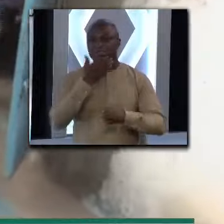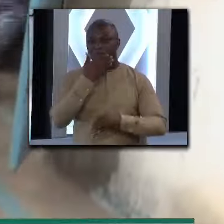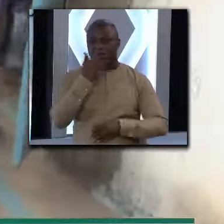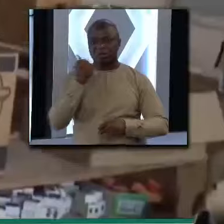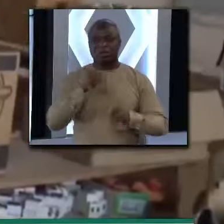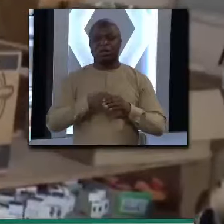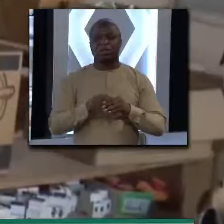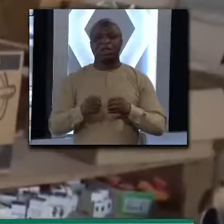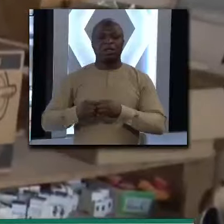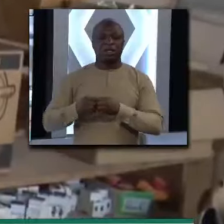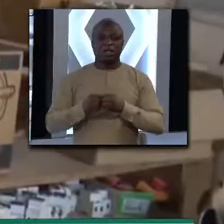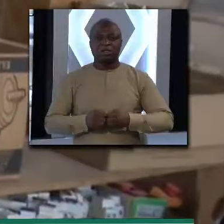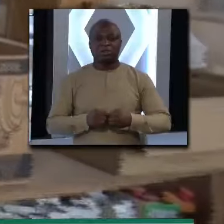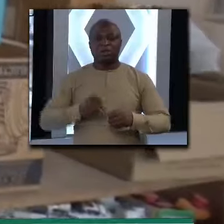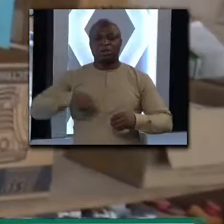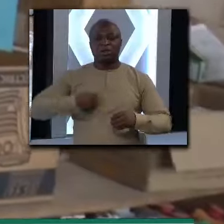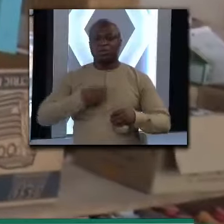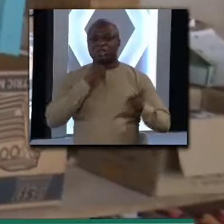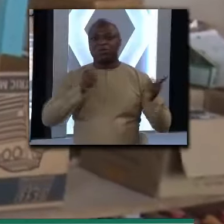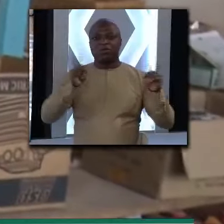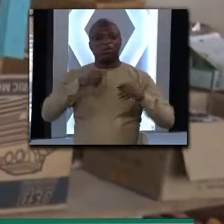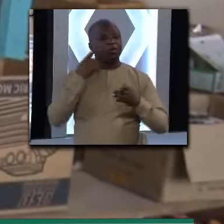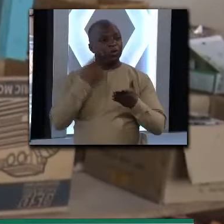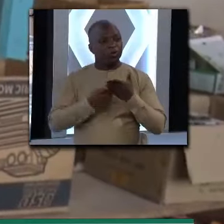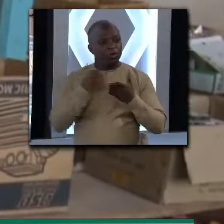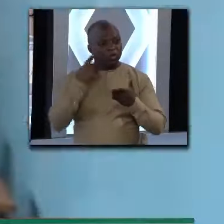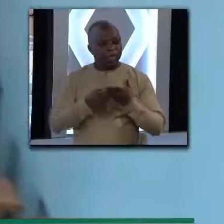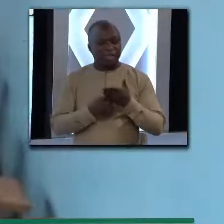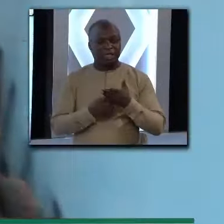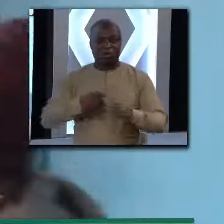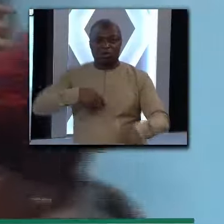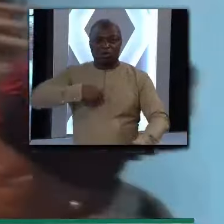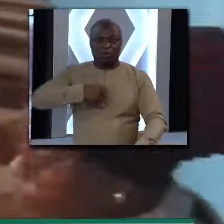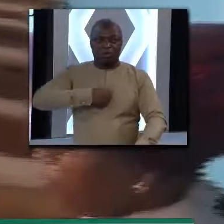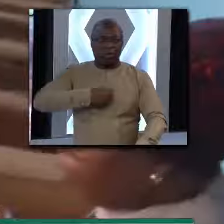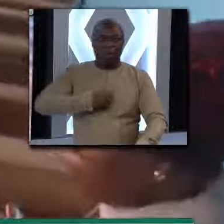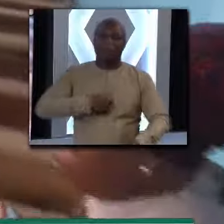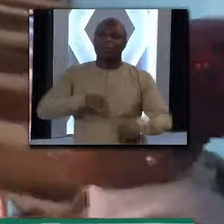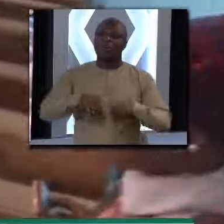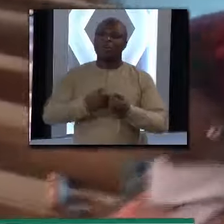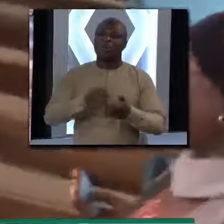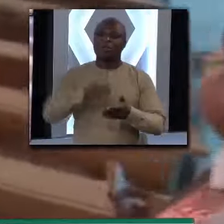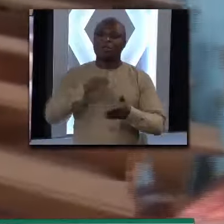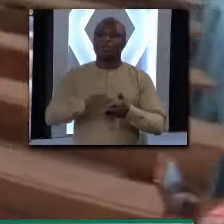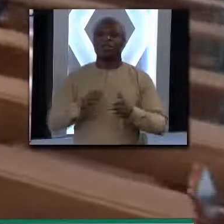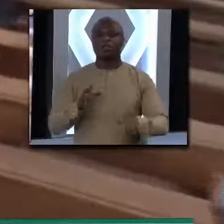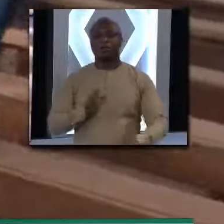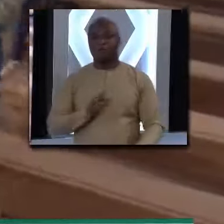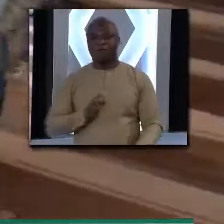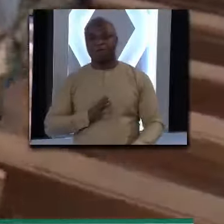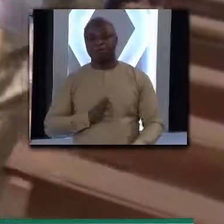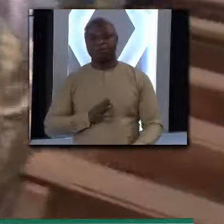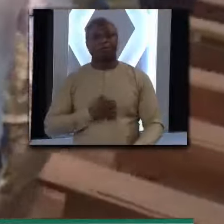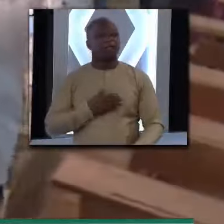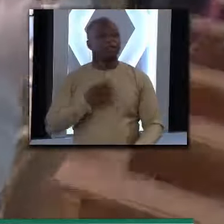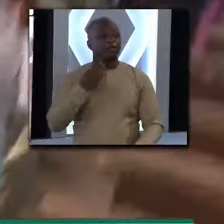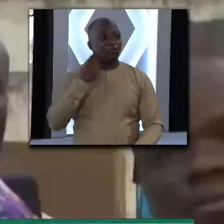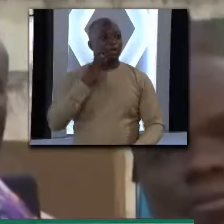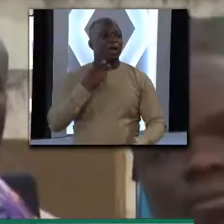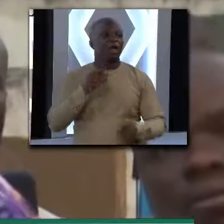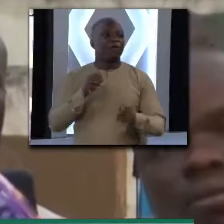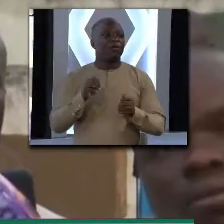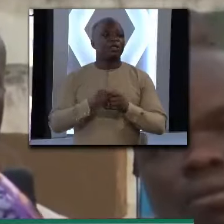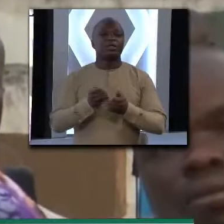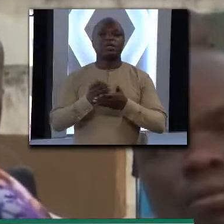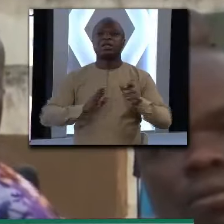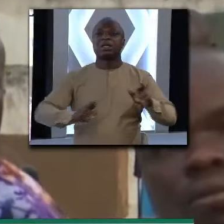dans l'encadrement. Nous sommes venus constater des visites comment le centre se porte et voir le niveau de